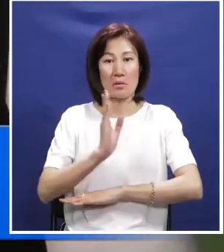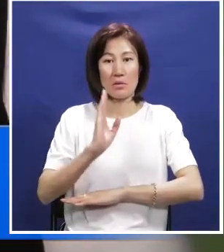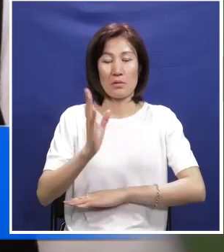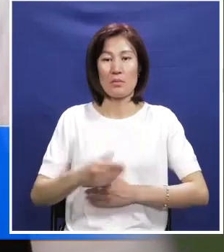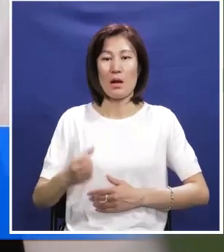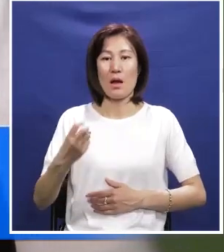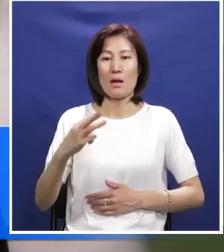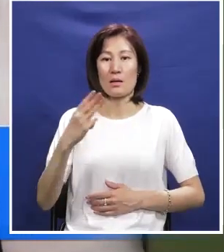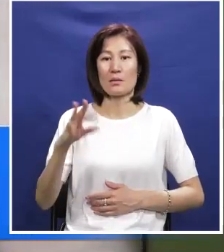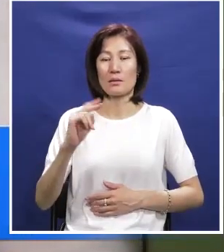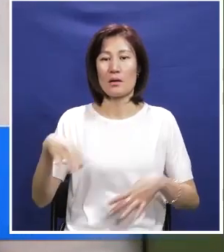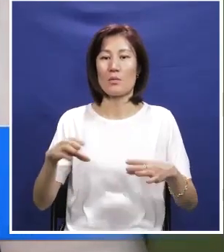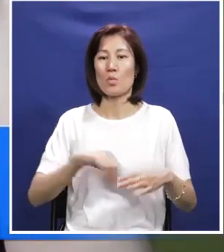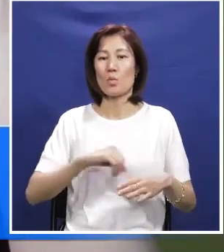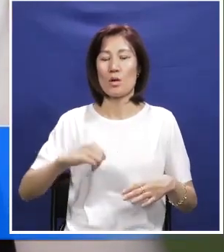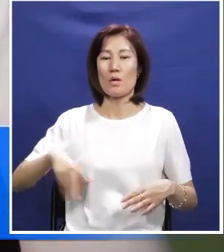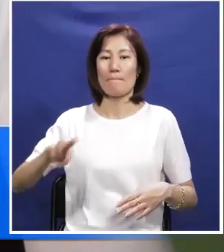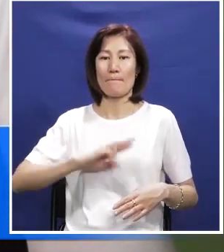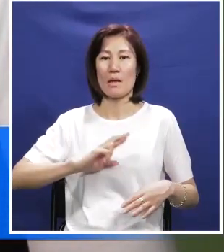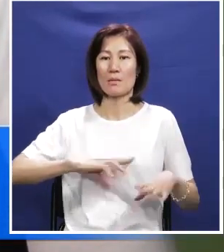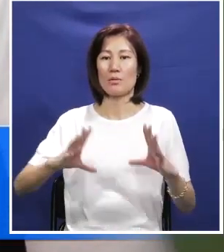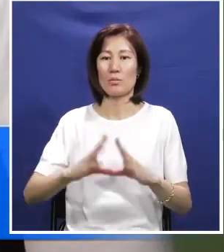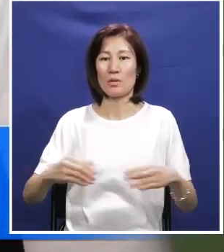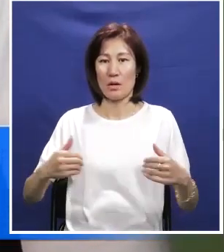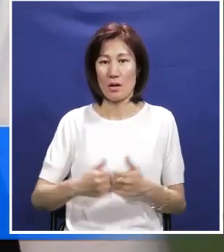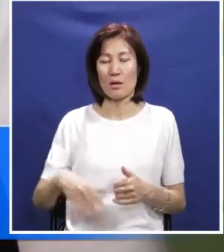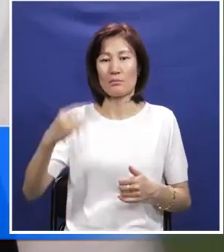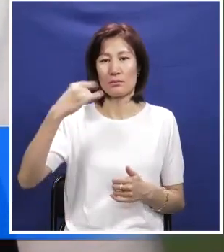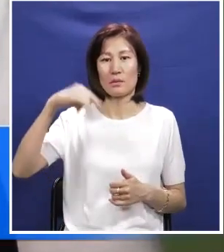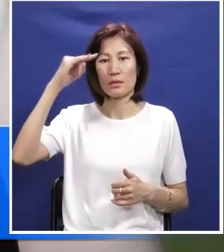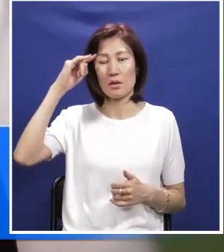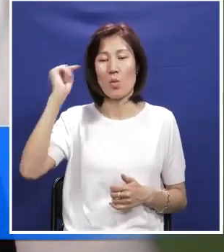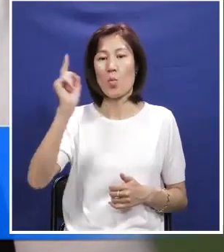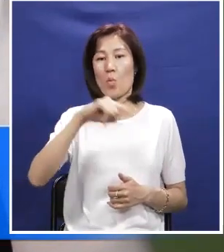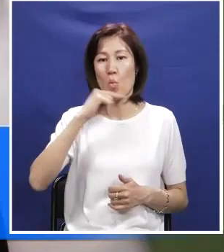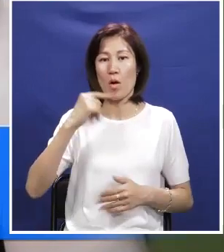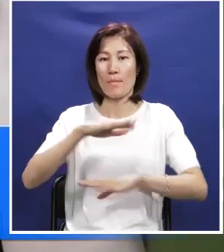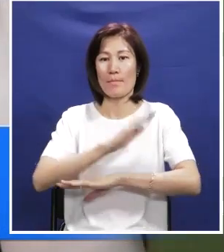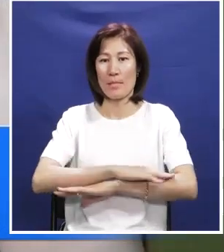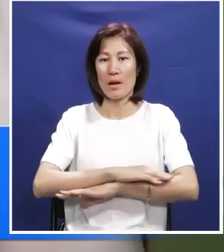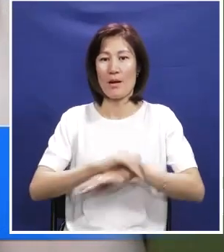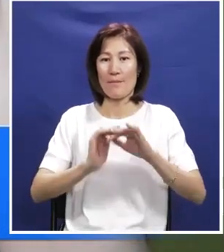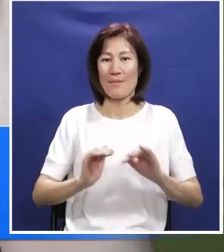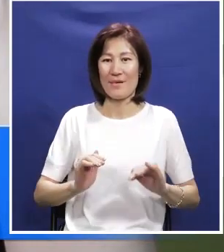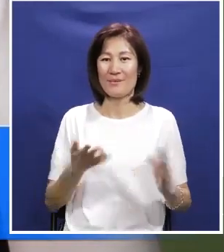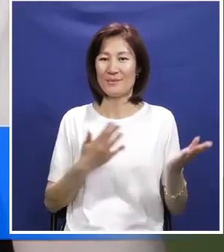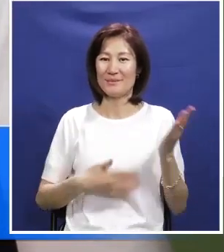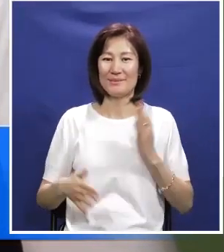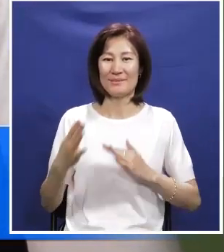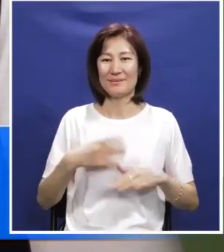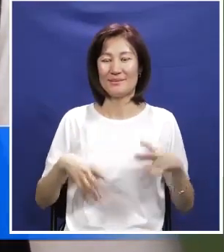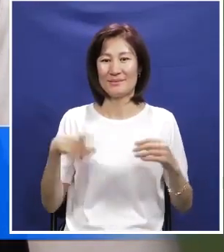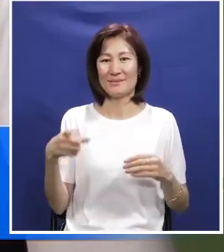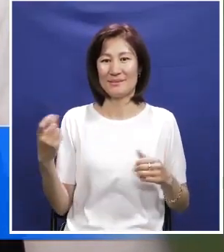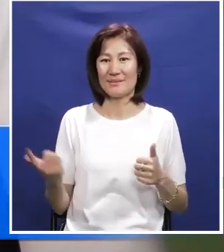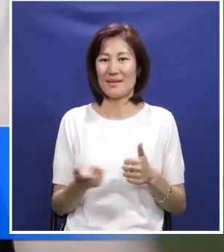сабақта менің отбасым деген тақырып бойынша қазақ орыс тілдерінде өтіліп, балалар бәрлік отбасының